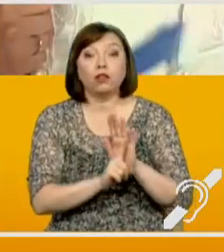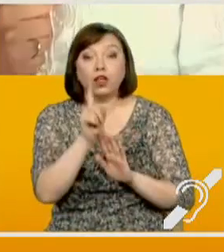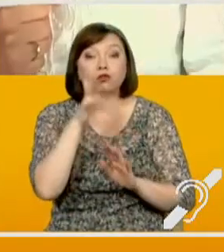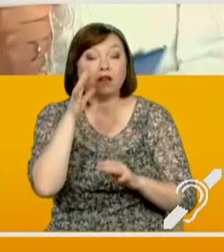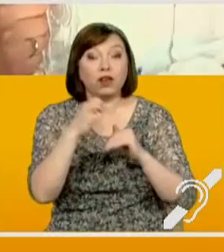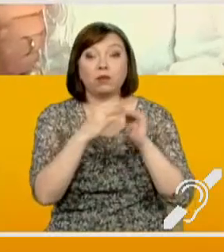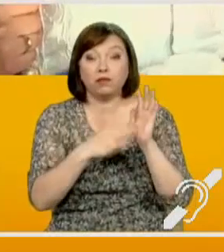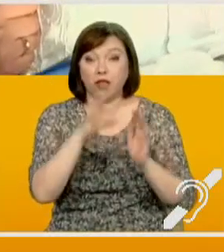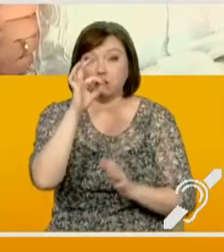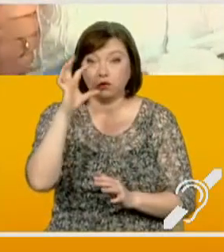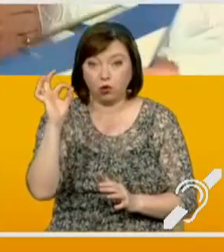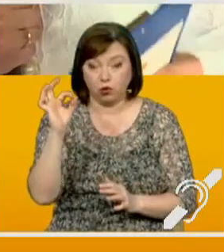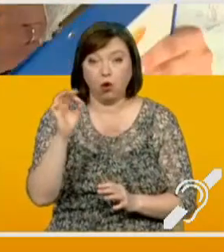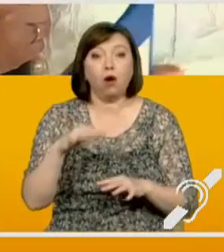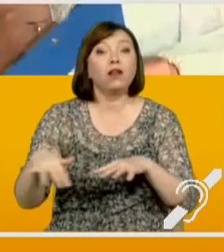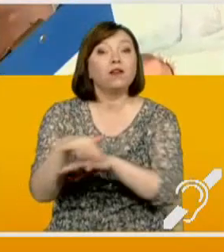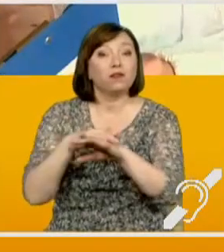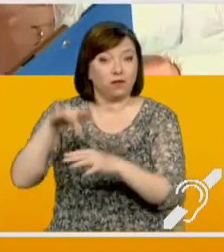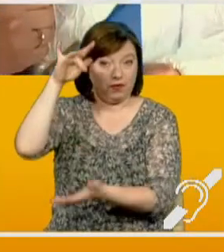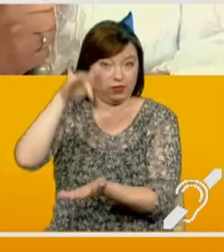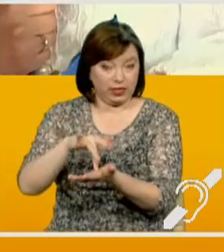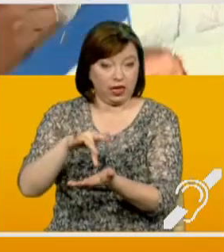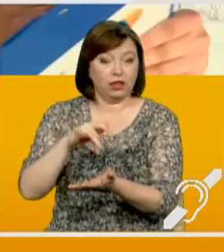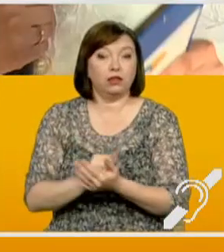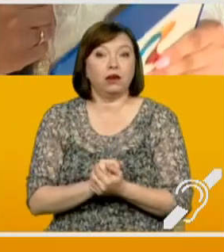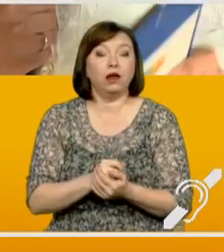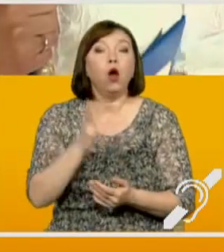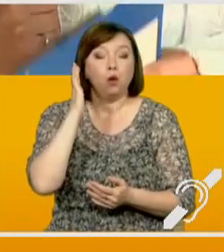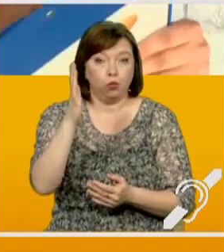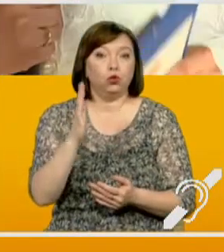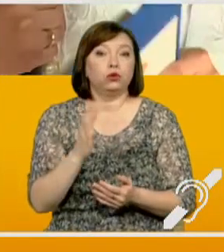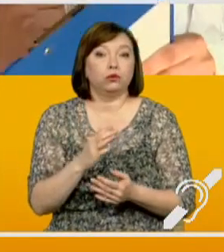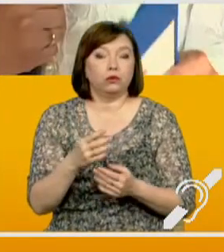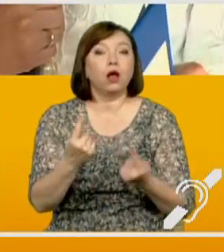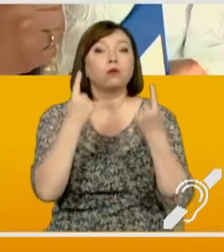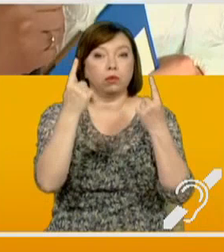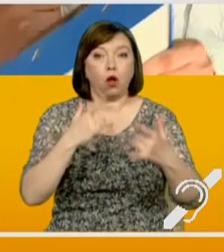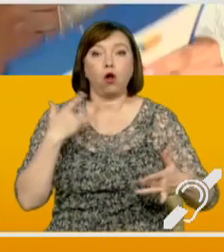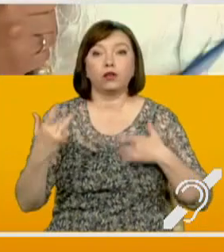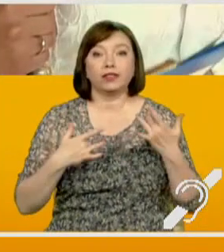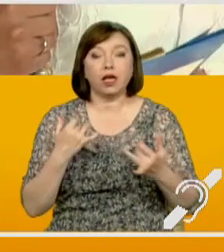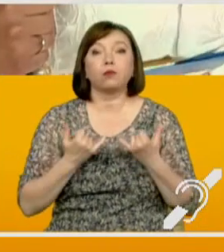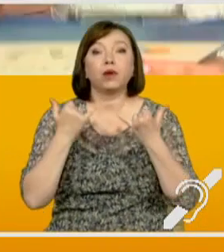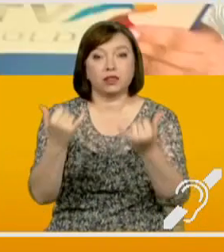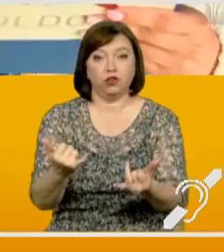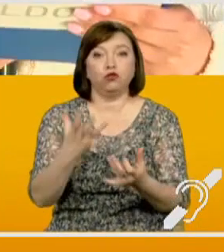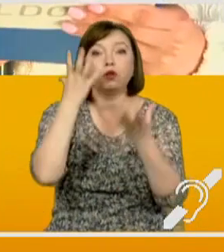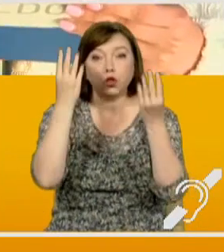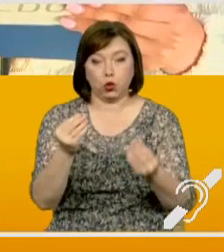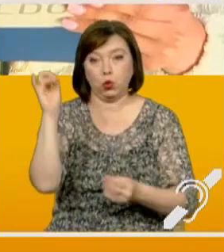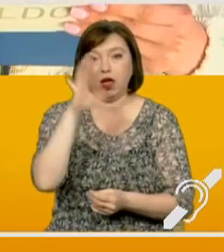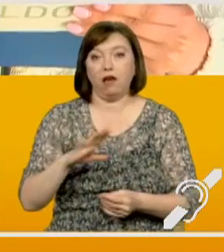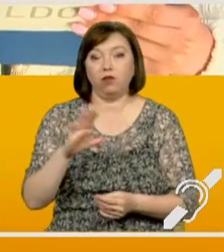ora 19:00 în Piața Marii Adunări Naționale va începe marele concert dedicat Zilei